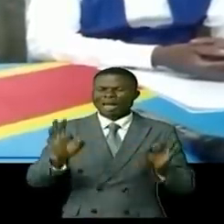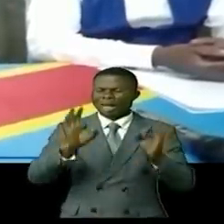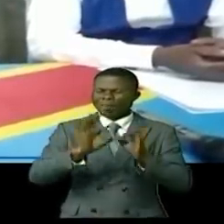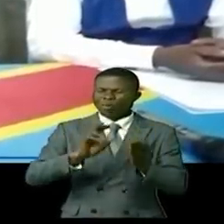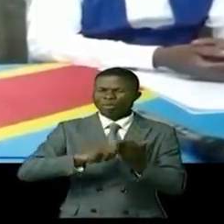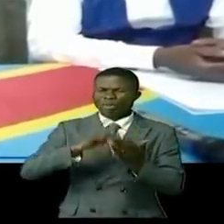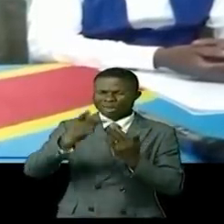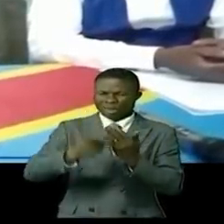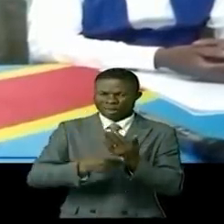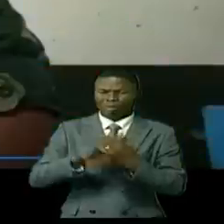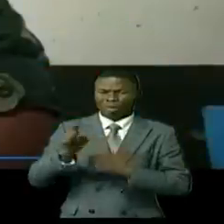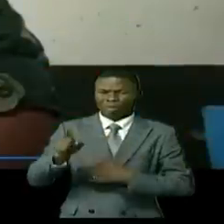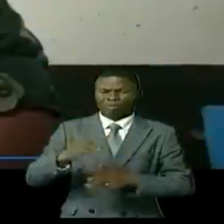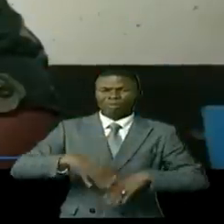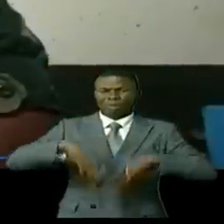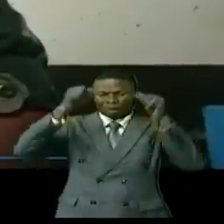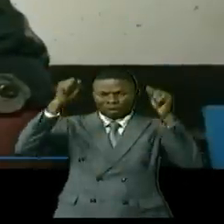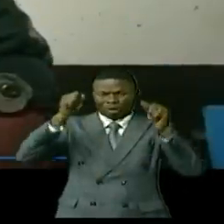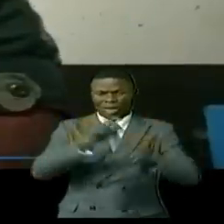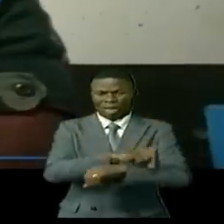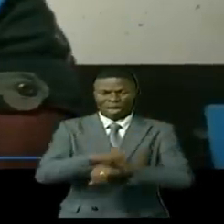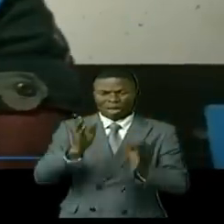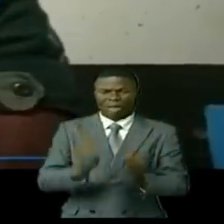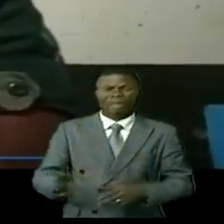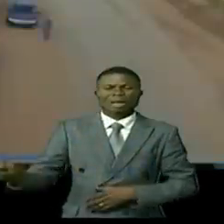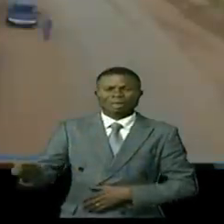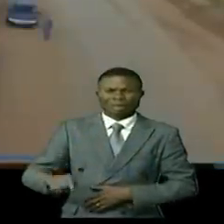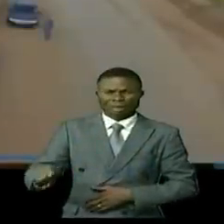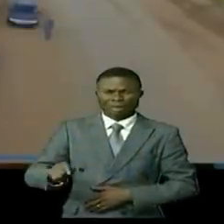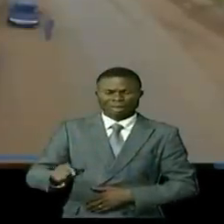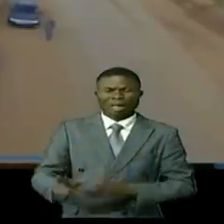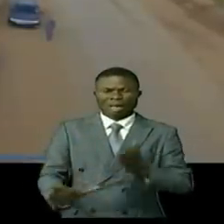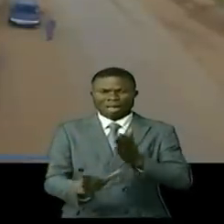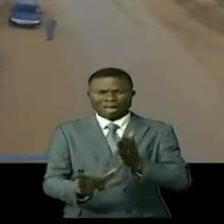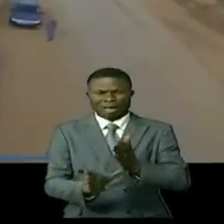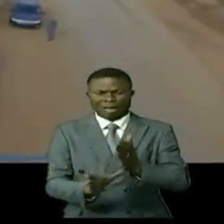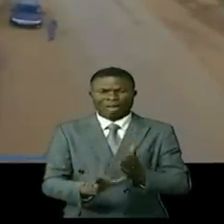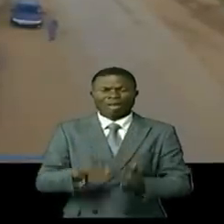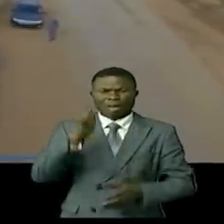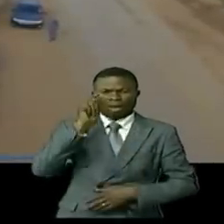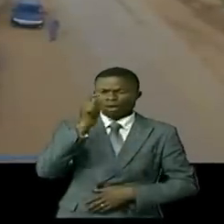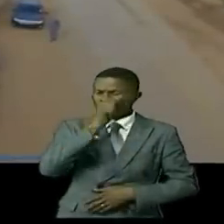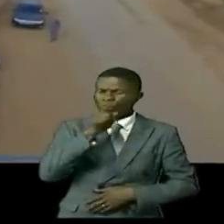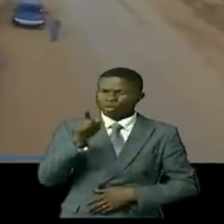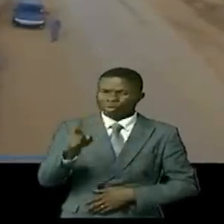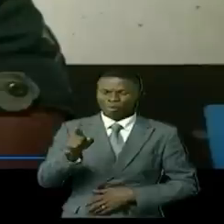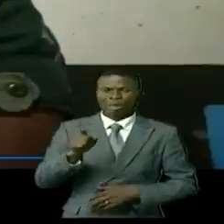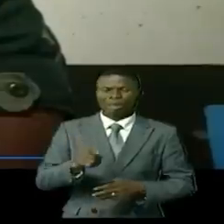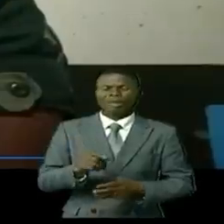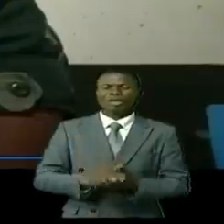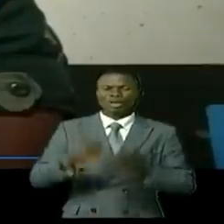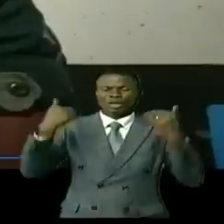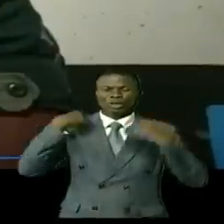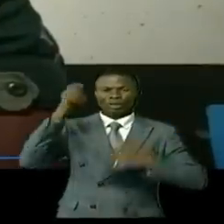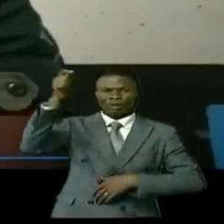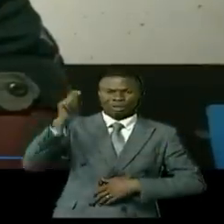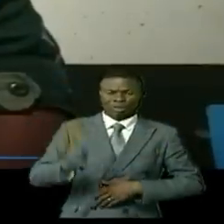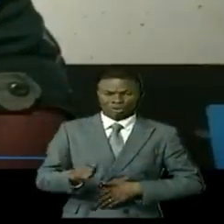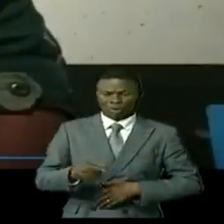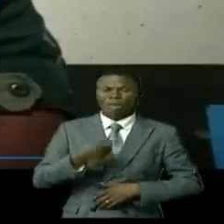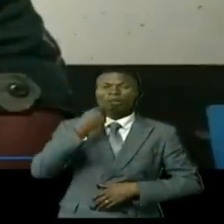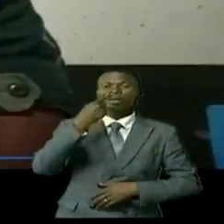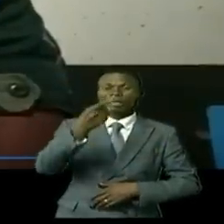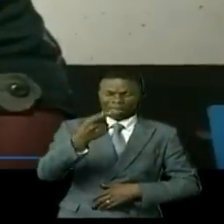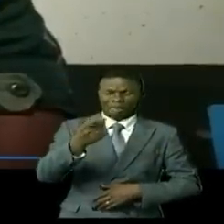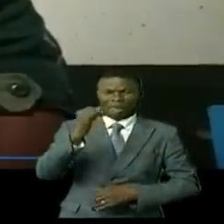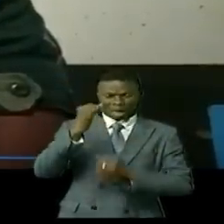de Mahagi validés. L'administrateur du territoire assistant de Mahagi, le colonel Claude Kalala, qui a clôturé ses